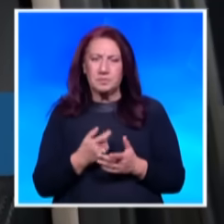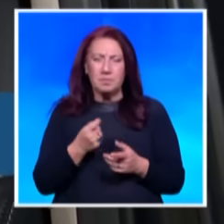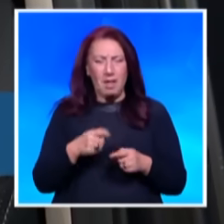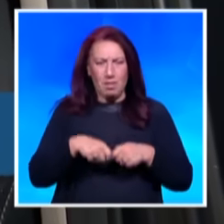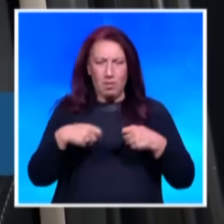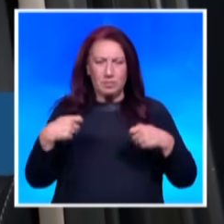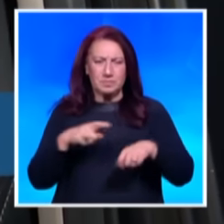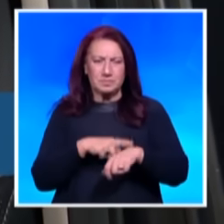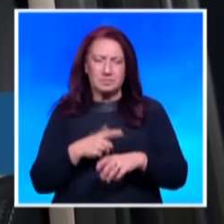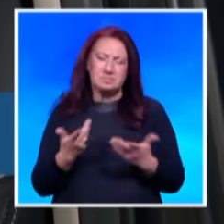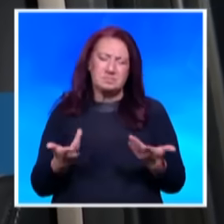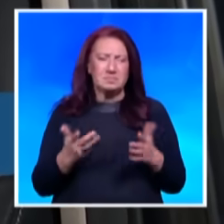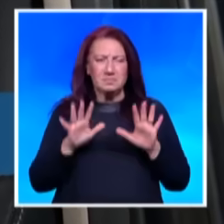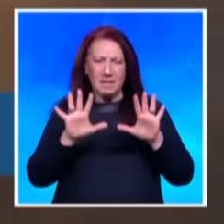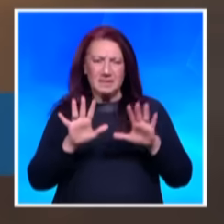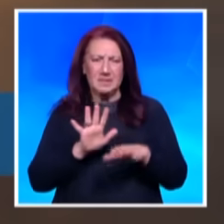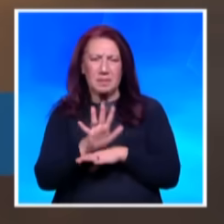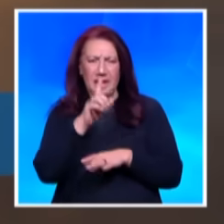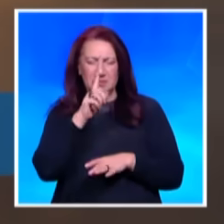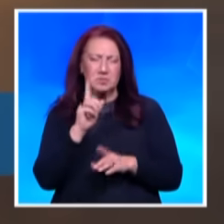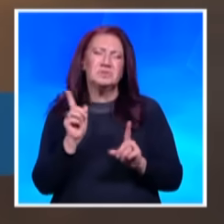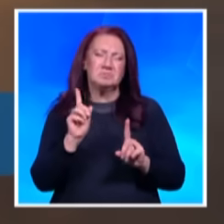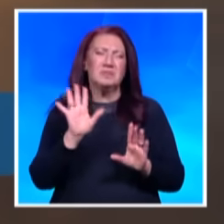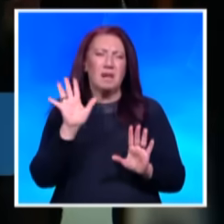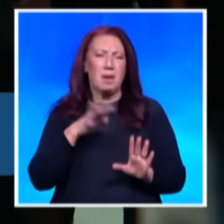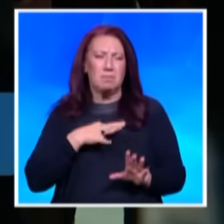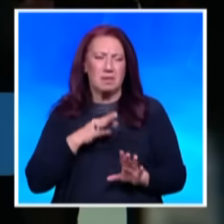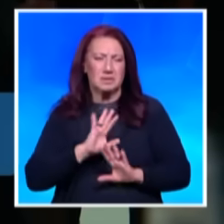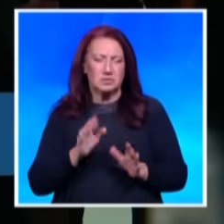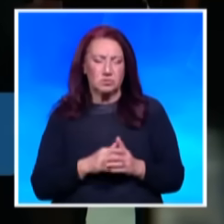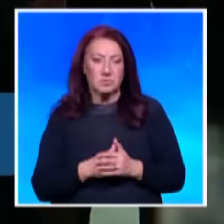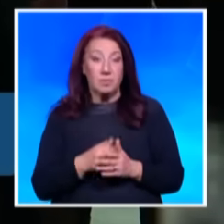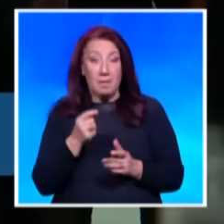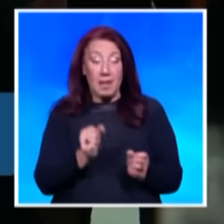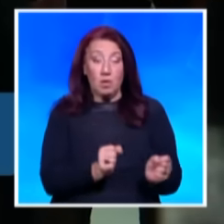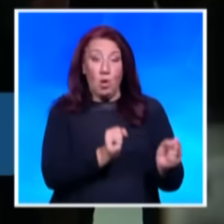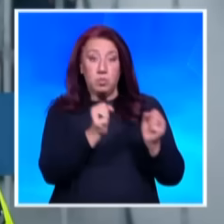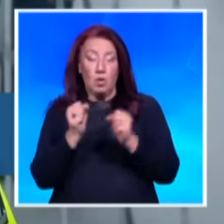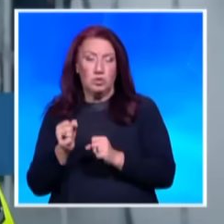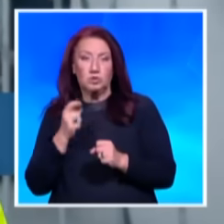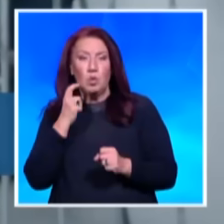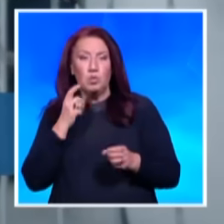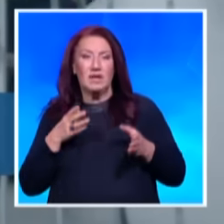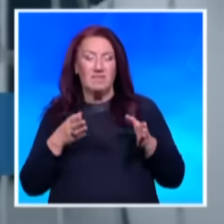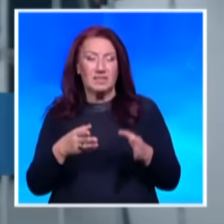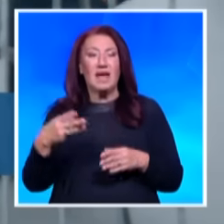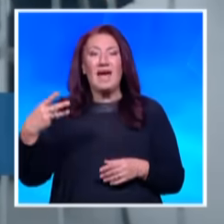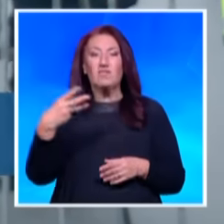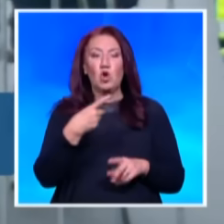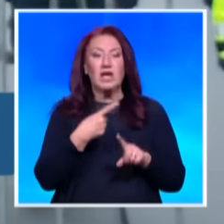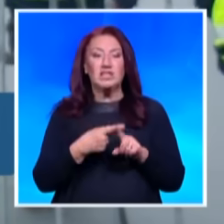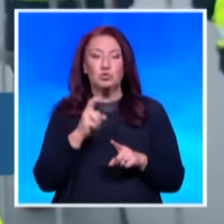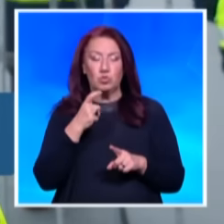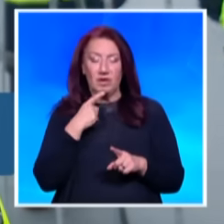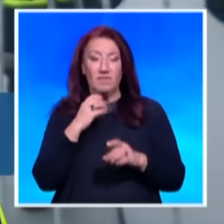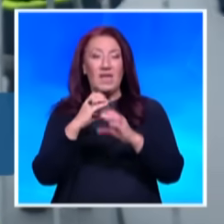пътя? 10-15 минути. Не повече. Малко по-късно блокада и по Евлогия и Христо Георгиеви. Автобусите, които минават